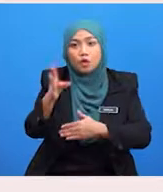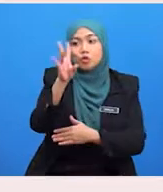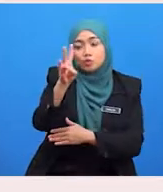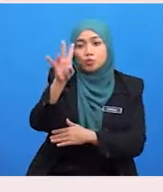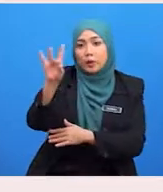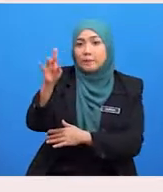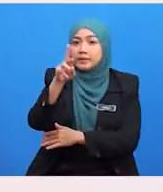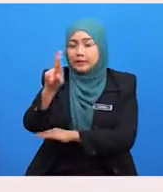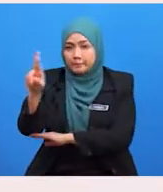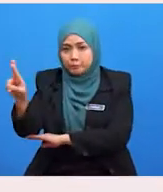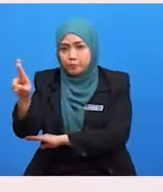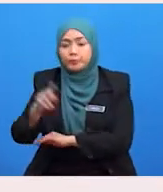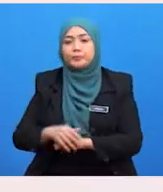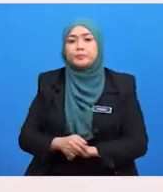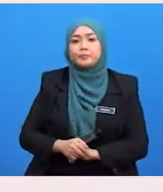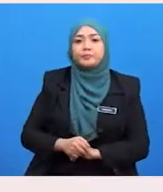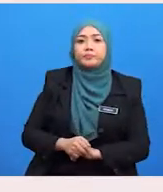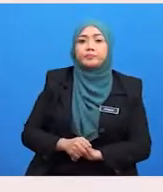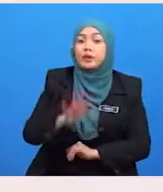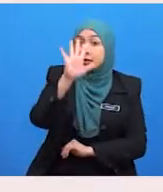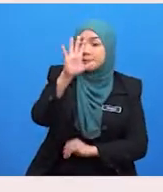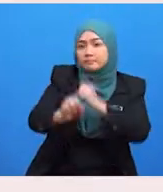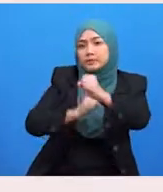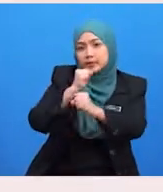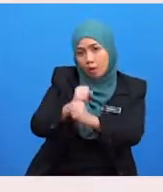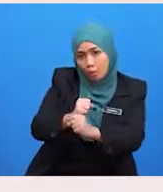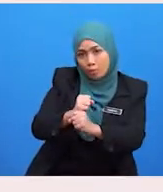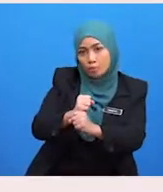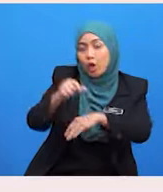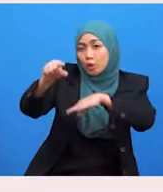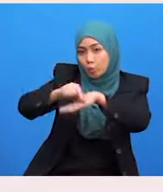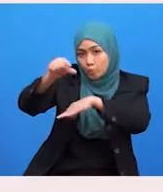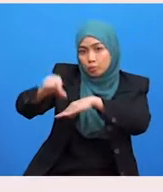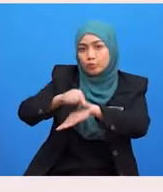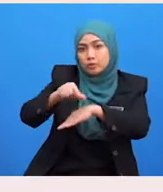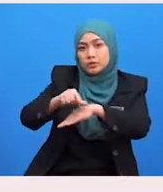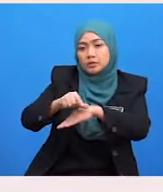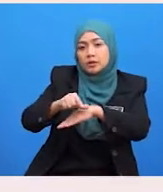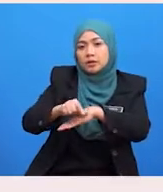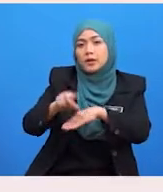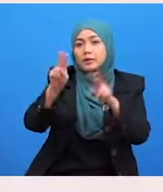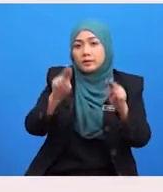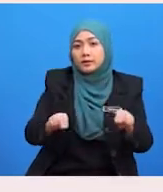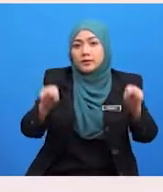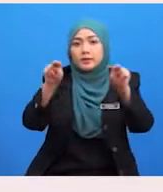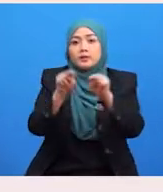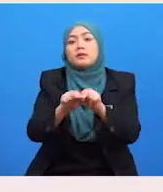RM78,000. Anggaran hayat berguna selama 5 tahun dan anggaran nilai skrap ialah